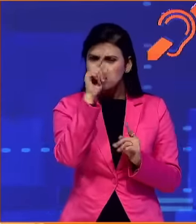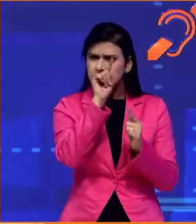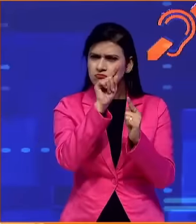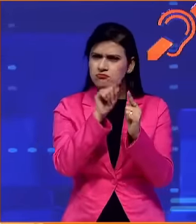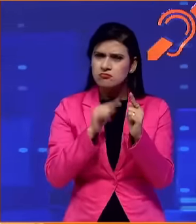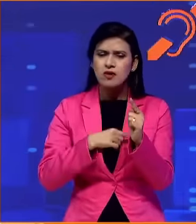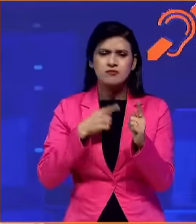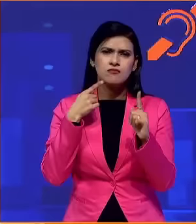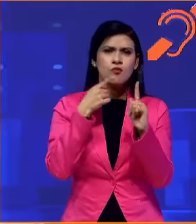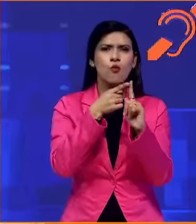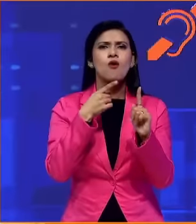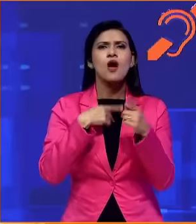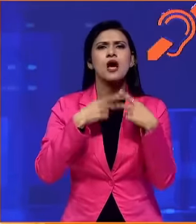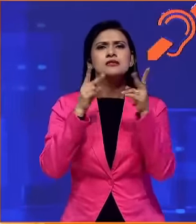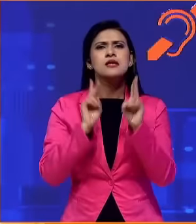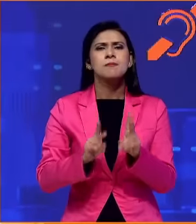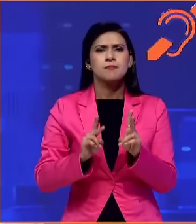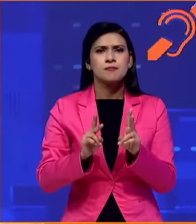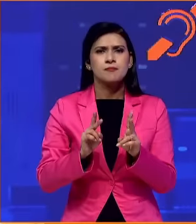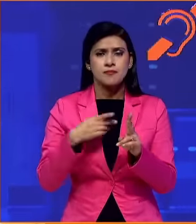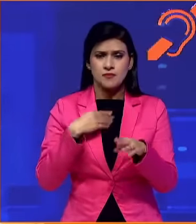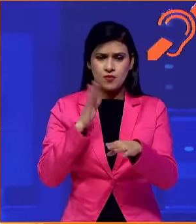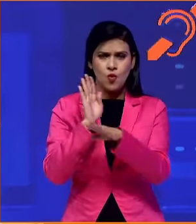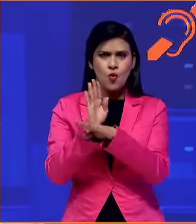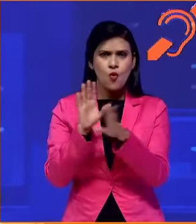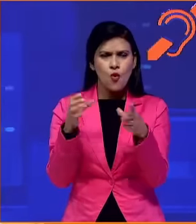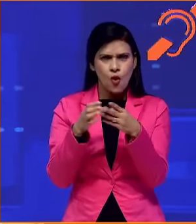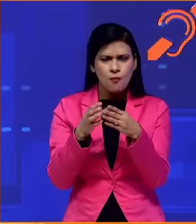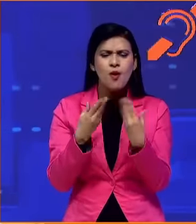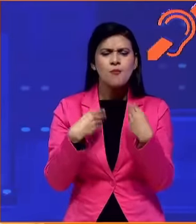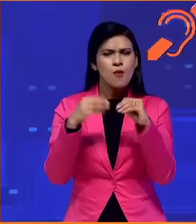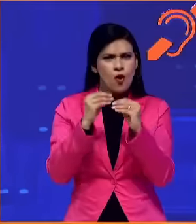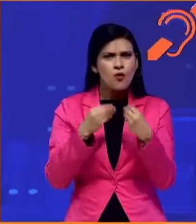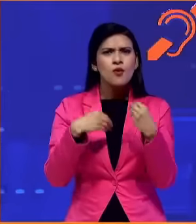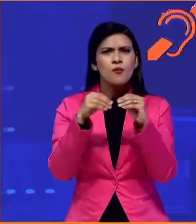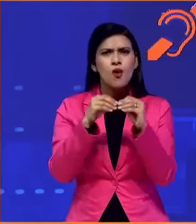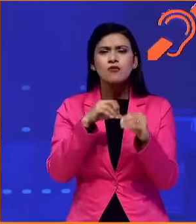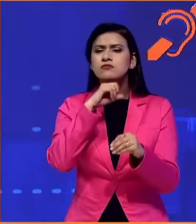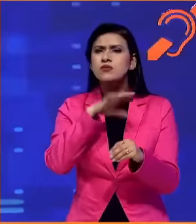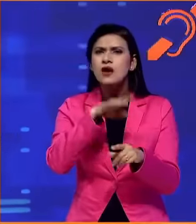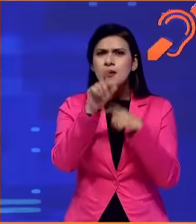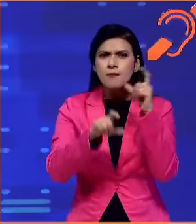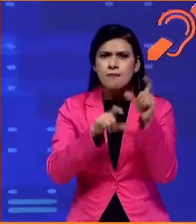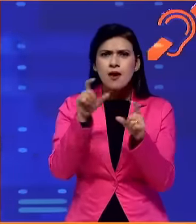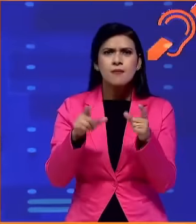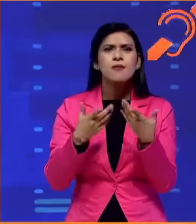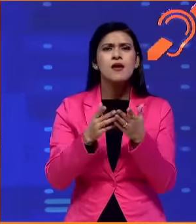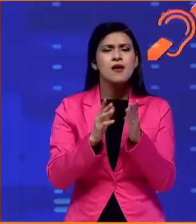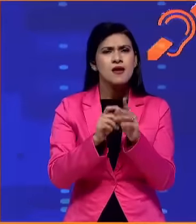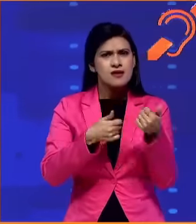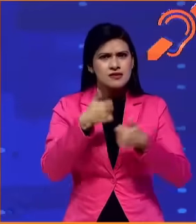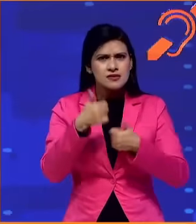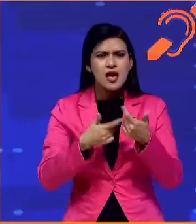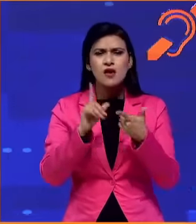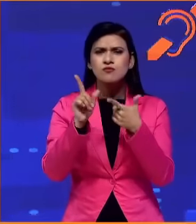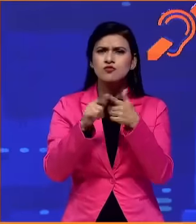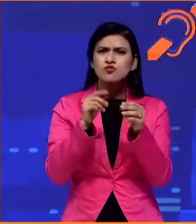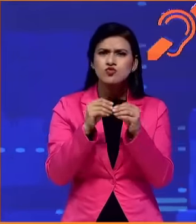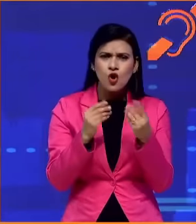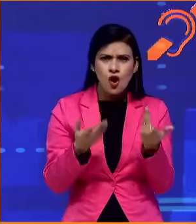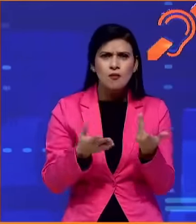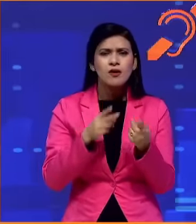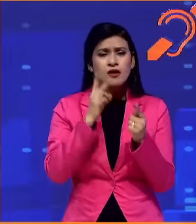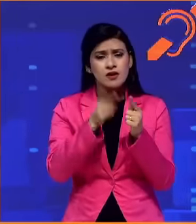हूं।यहहमारीसरकारथी, औरमुझेलगाकिकुछऐसेमुद्देथे जिनपरहमेंऔरअधिककार्रवाईकरनीचाहिएथी; युवाओं,